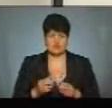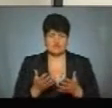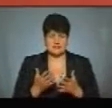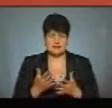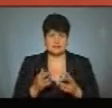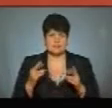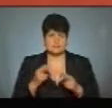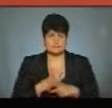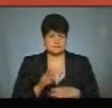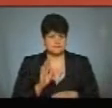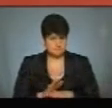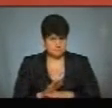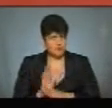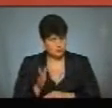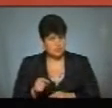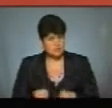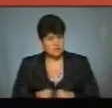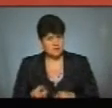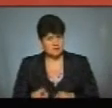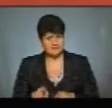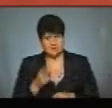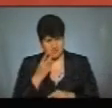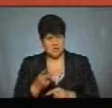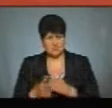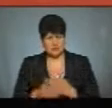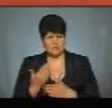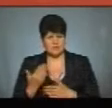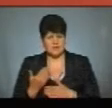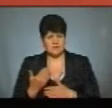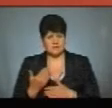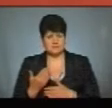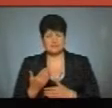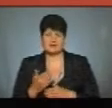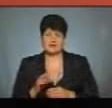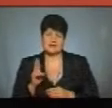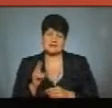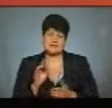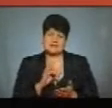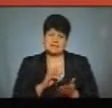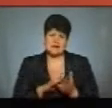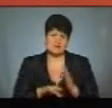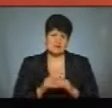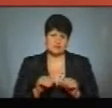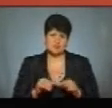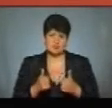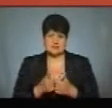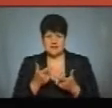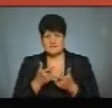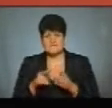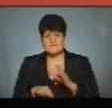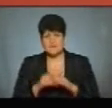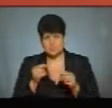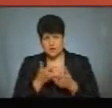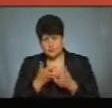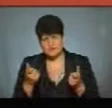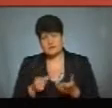указ неконституційним. Чи так дійсно відбудеться? Чи передбачена відповідальність потім? Центральна виборча комісія, вона, ну, тобто вибори оголошені,